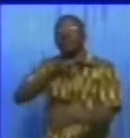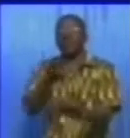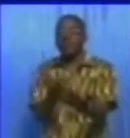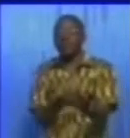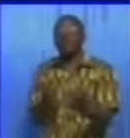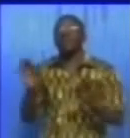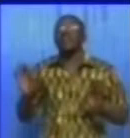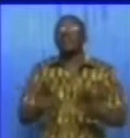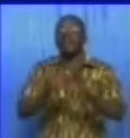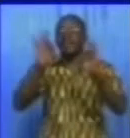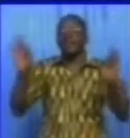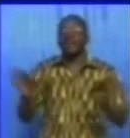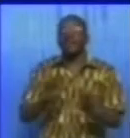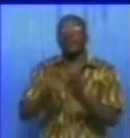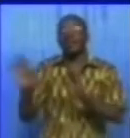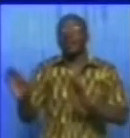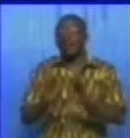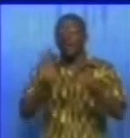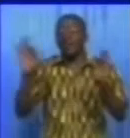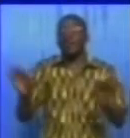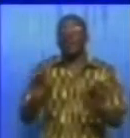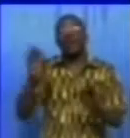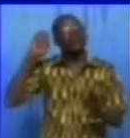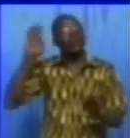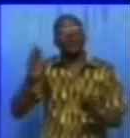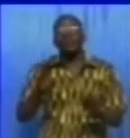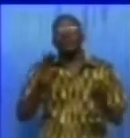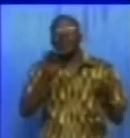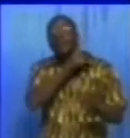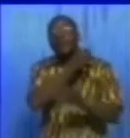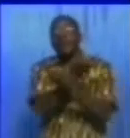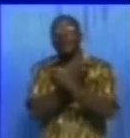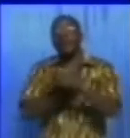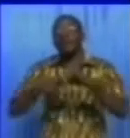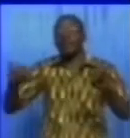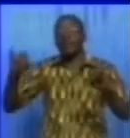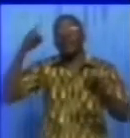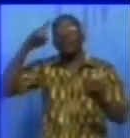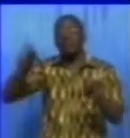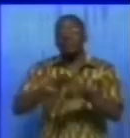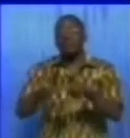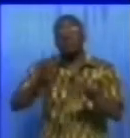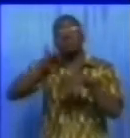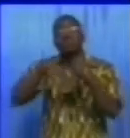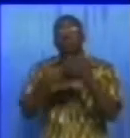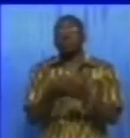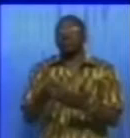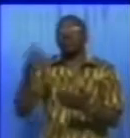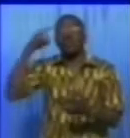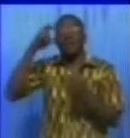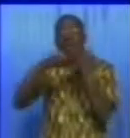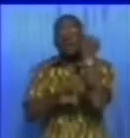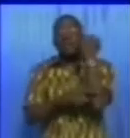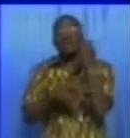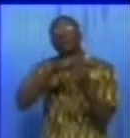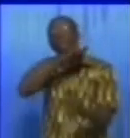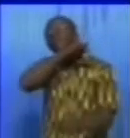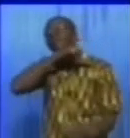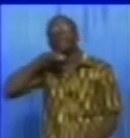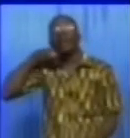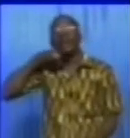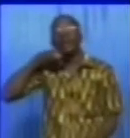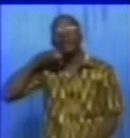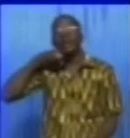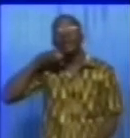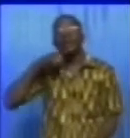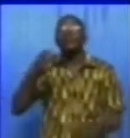célébration de la fête de l'indépendance ici à Dori, vos attentes pour la commune ici, mais aussi pour toute la région du Sahel? Les gens